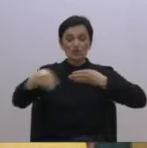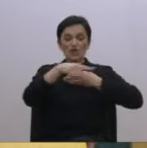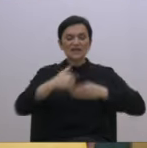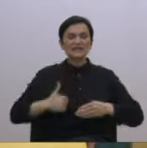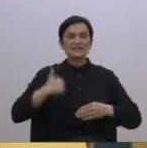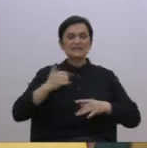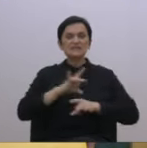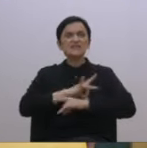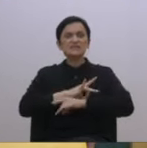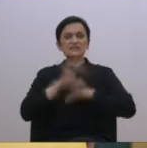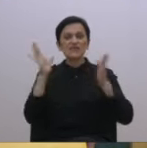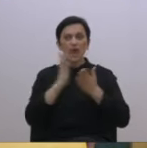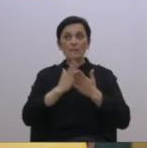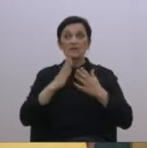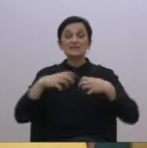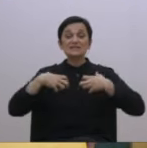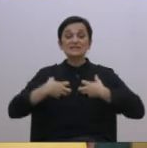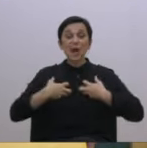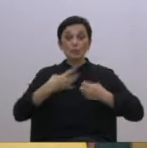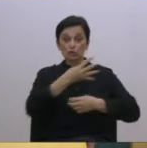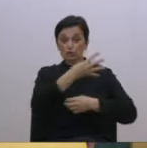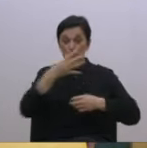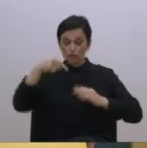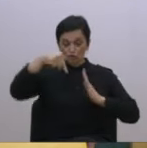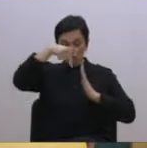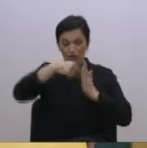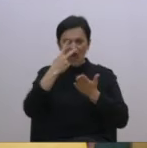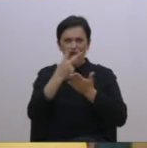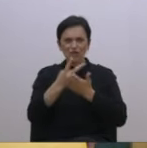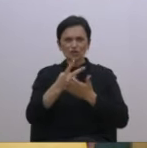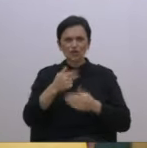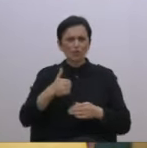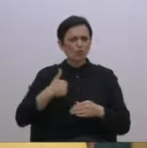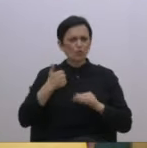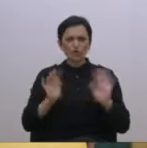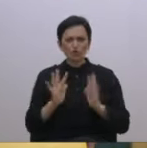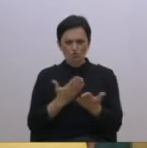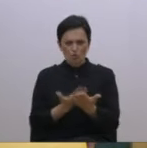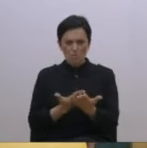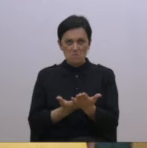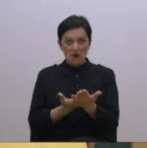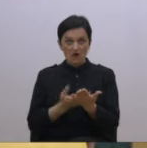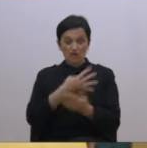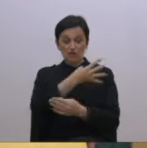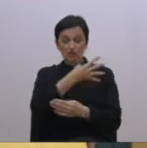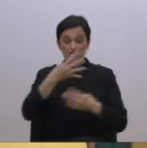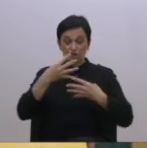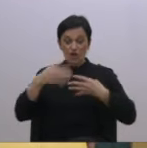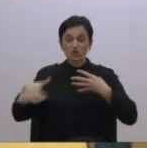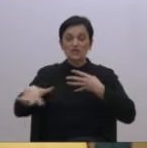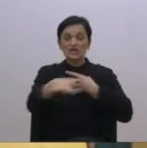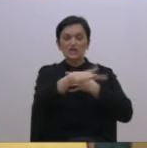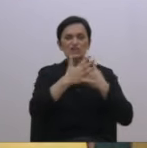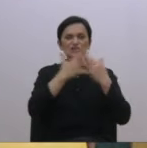ზეიმი. სამწუხაროდ ამ შენობის შიგნით ჩვენ ხედავთ უღირსობის მაგალითს. ამ შენობის გარეთ არის